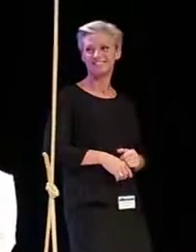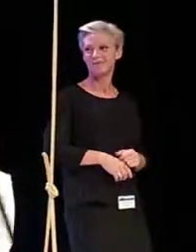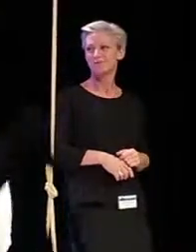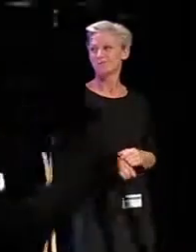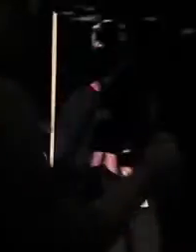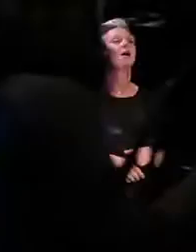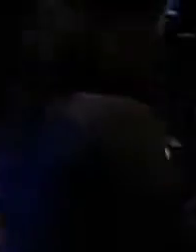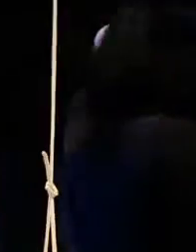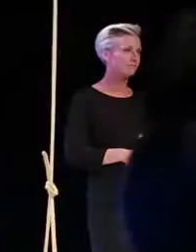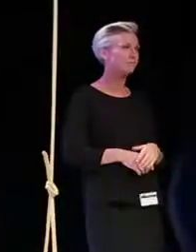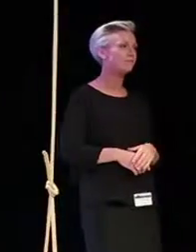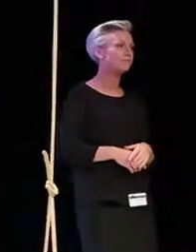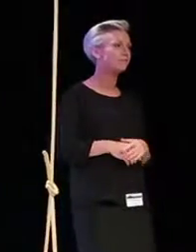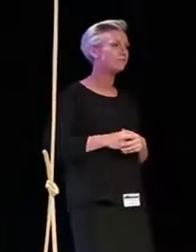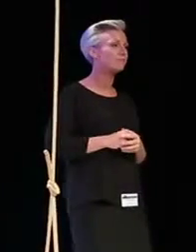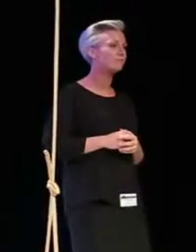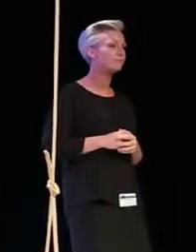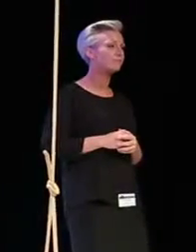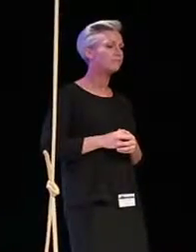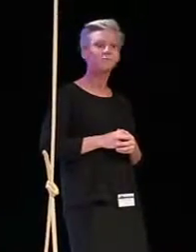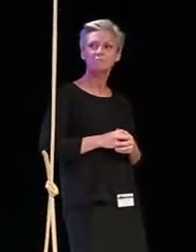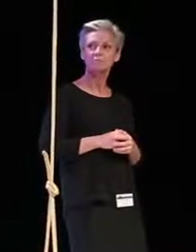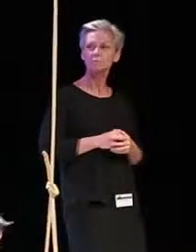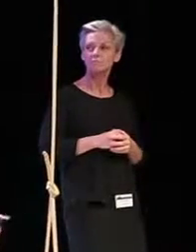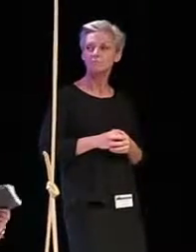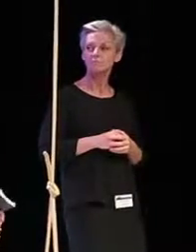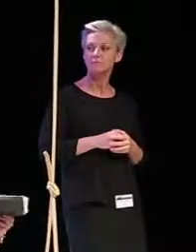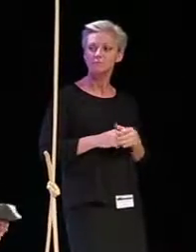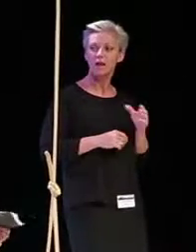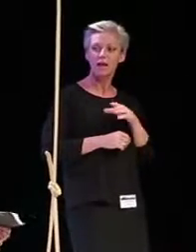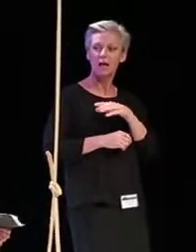Jag älskar Hans Rosling. Jag med. Jag med. Alla tack till dig.